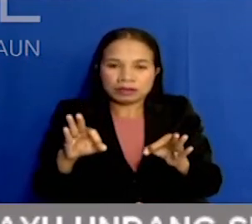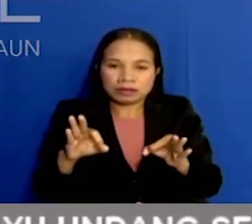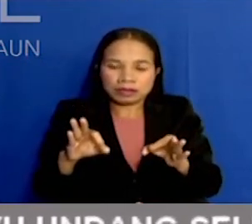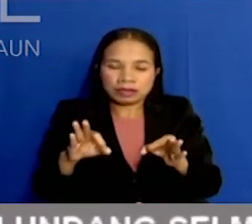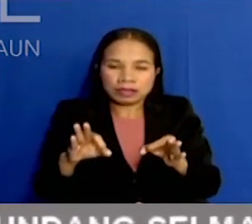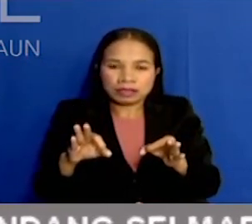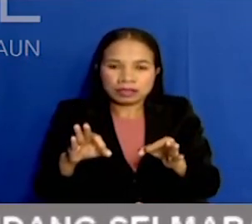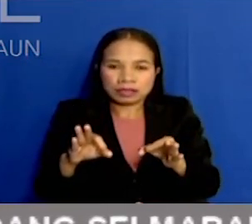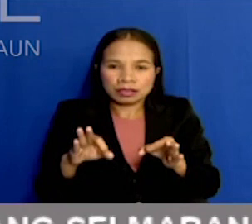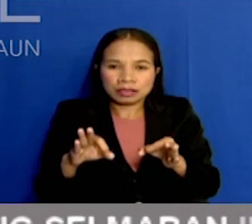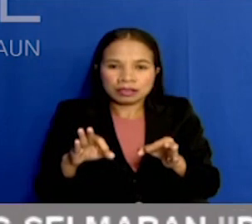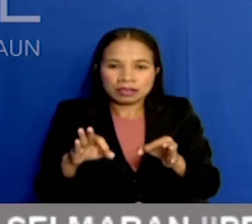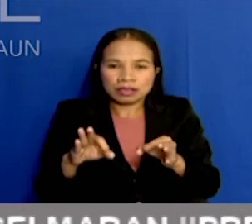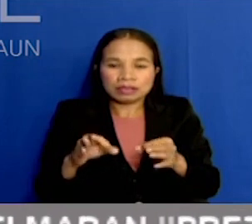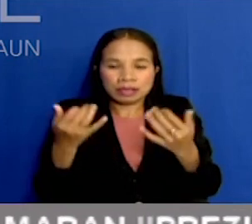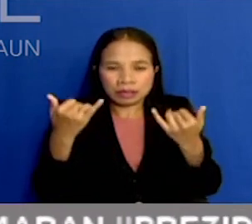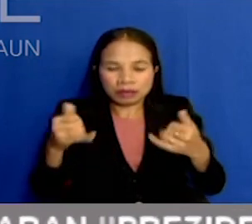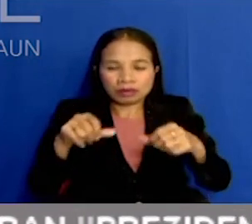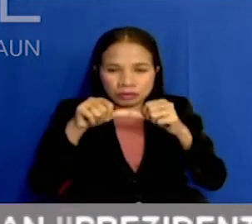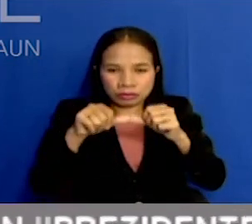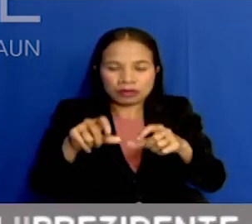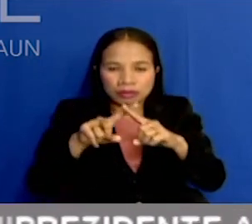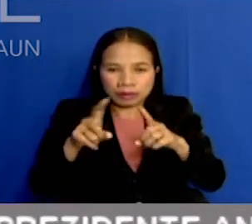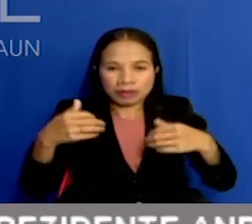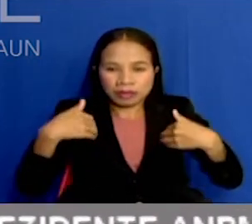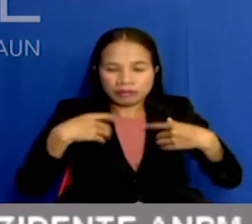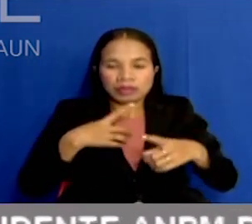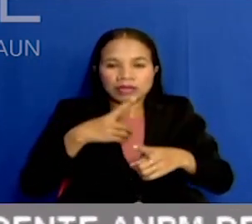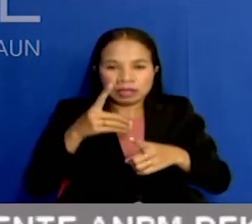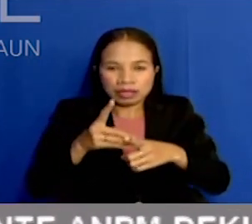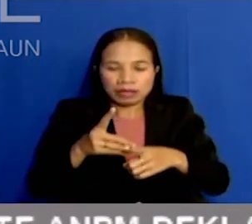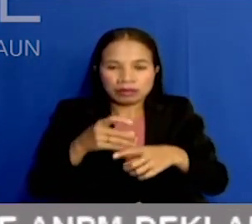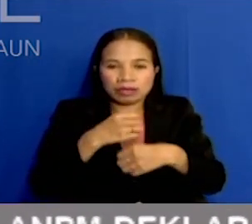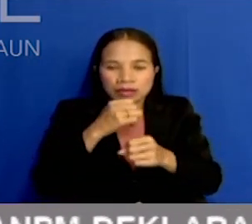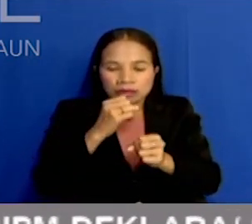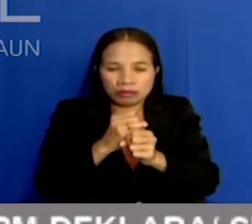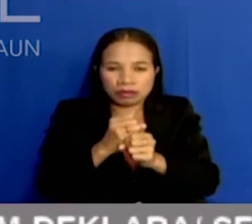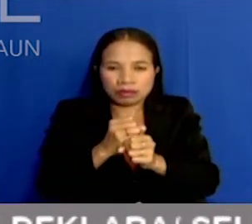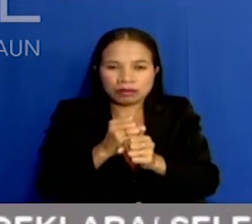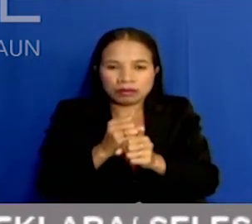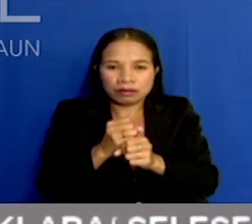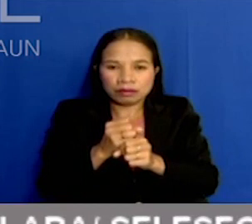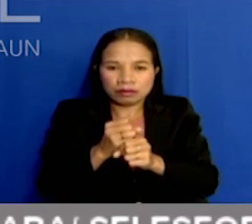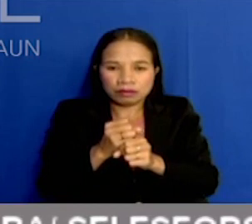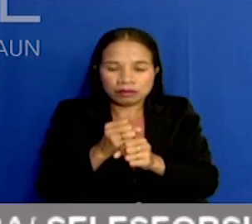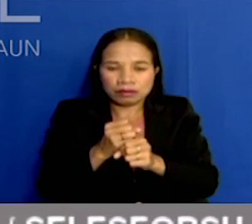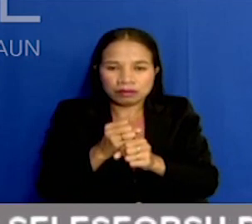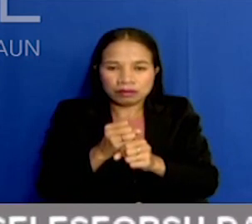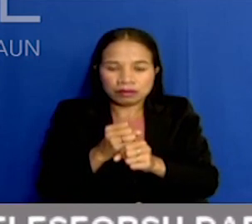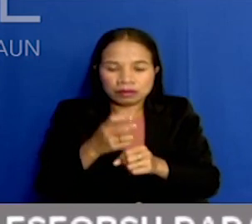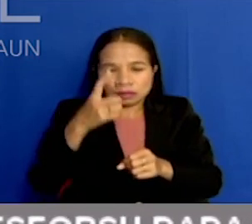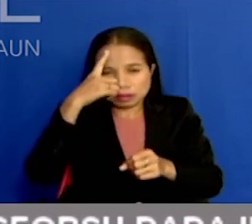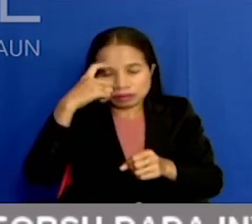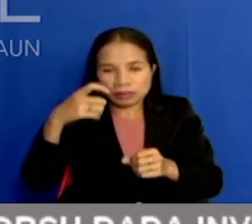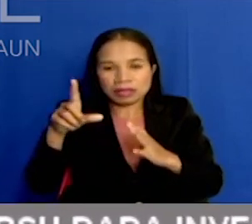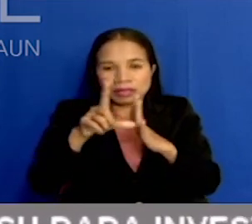ona presiden tidak agora continua mai be iha diretu ida para atu hal kontrolamos atau fiskal abstrat ne